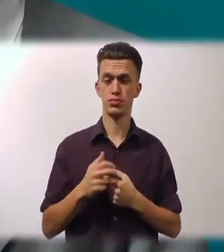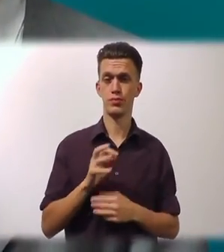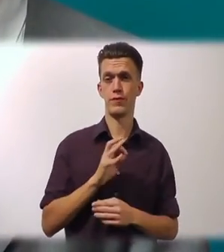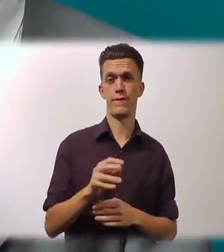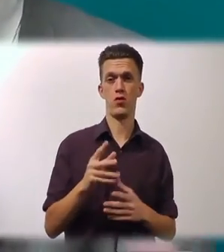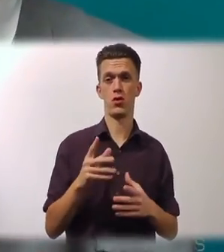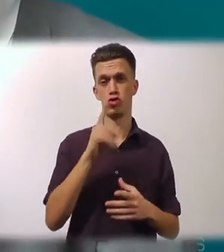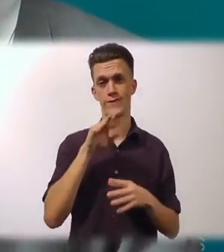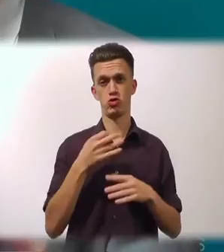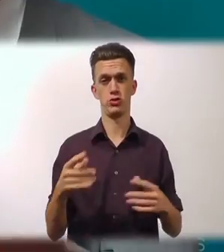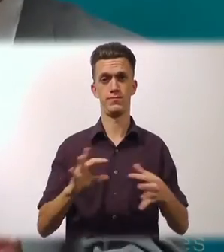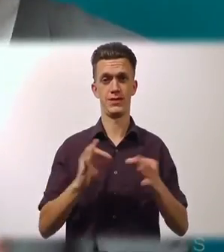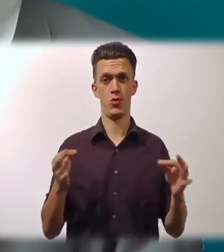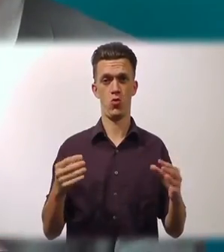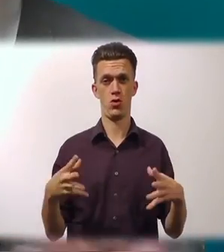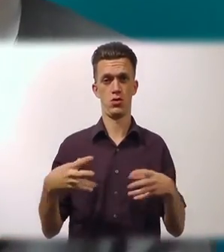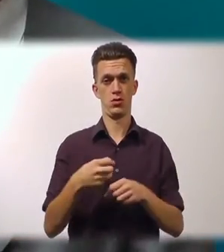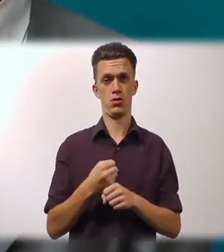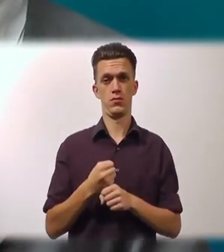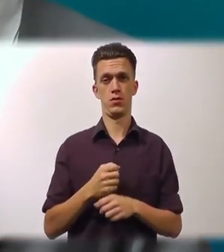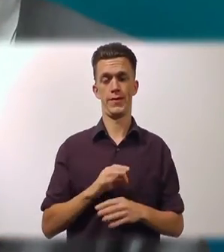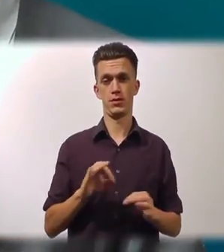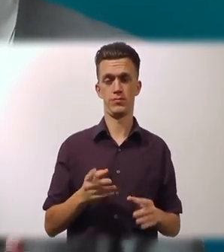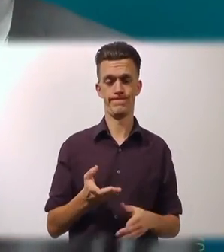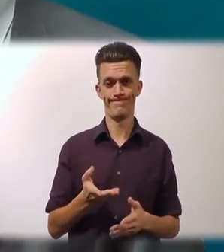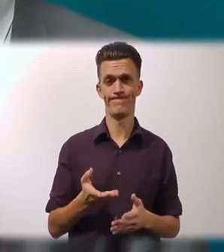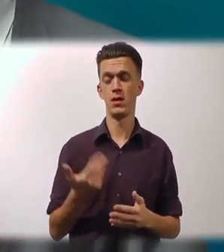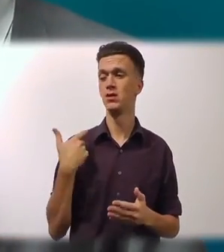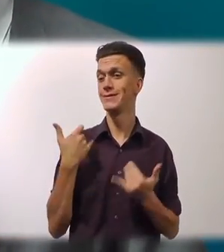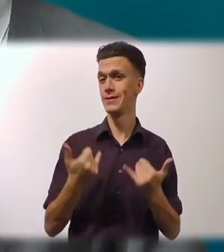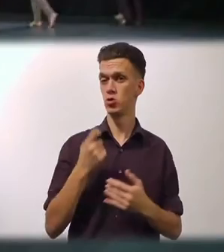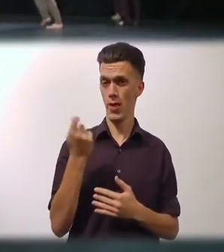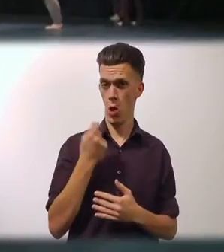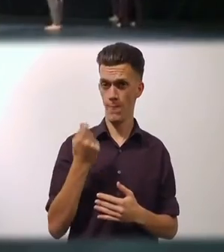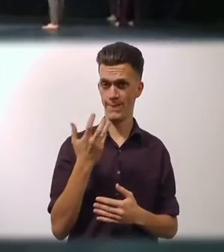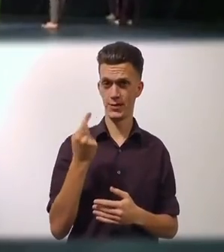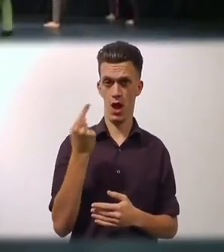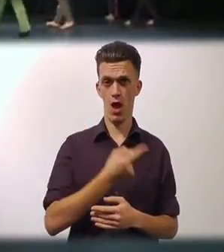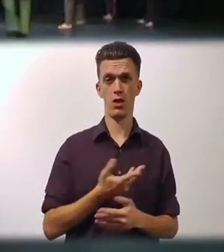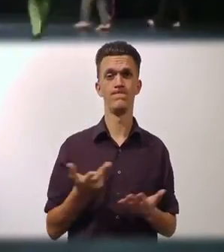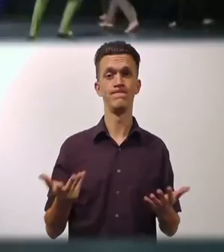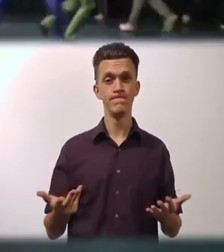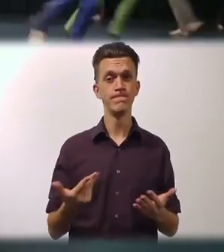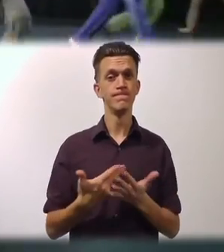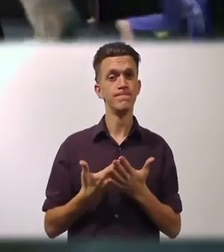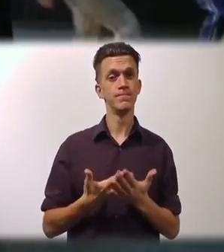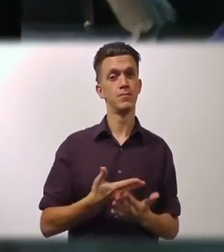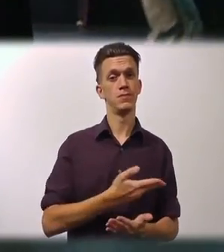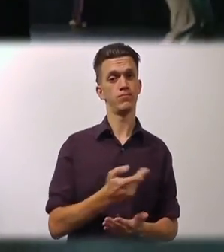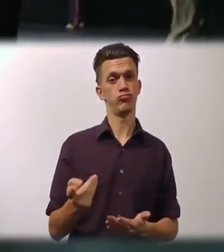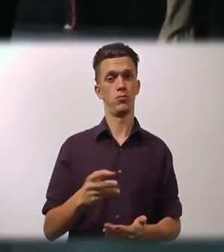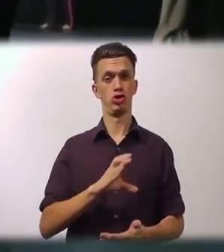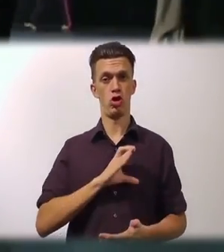neugierig zu werden auf das andere Land, auf Deutschland, auf Frankreich, einen Austausch wahrzunehmen, selbst vielleicht auch